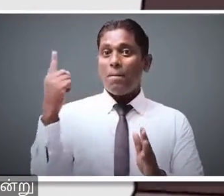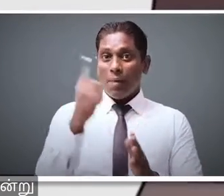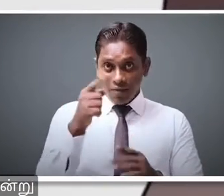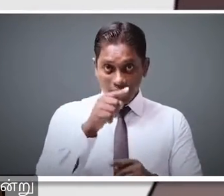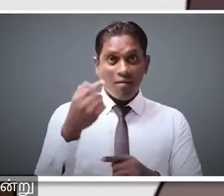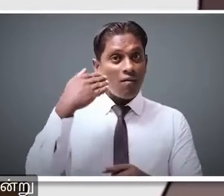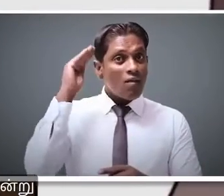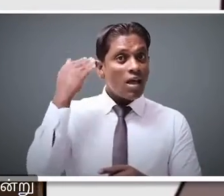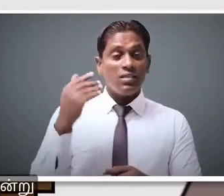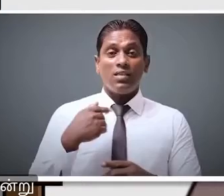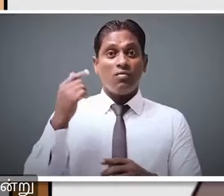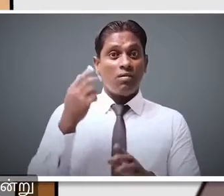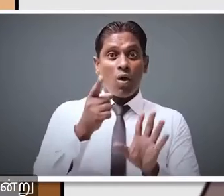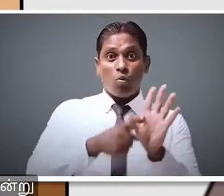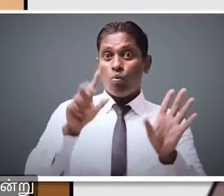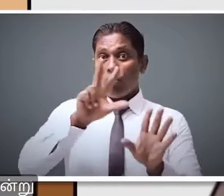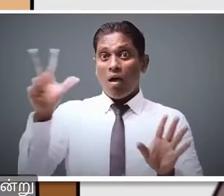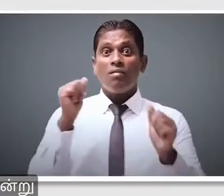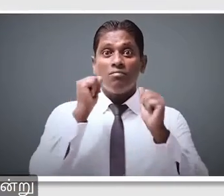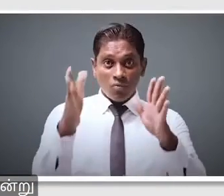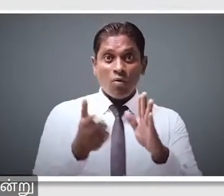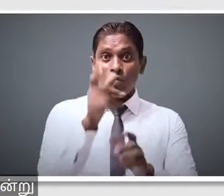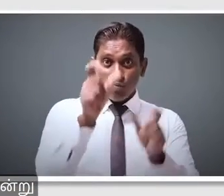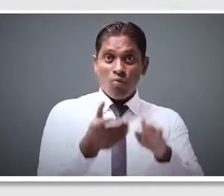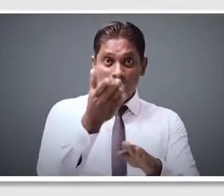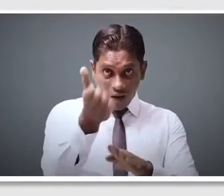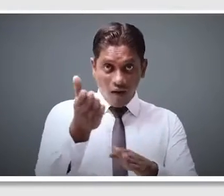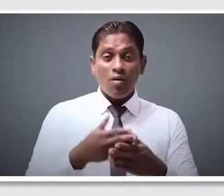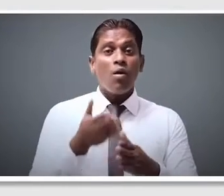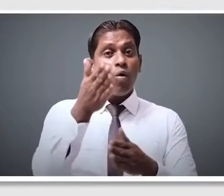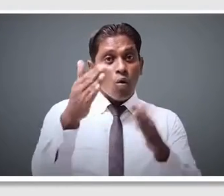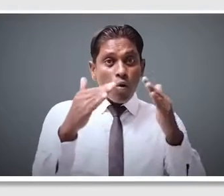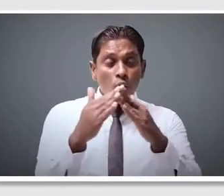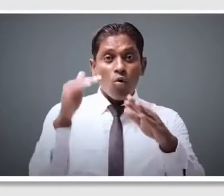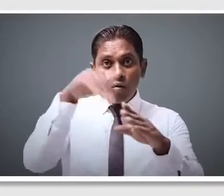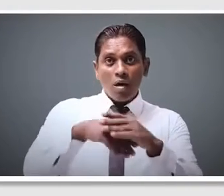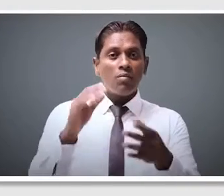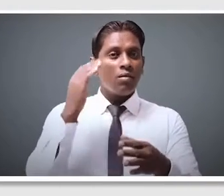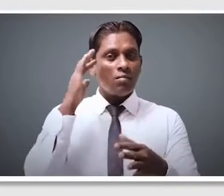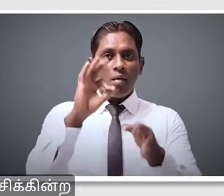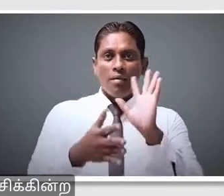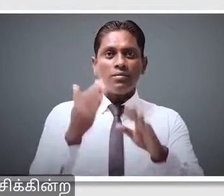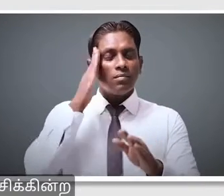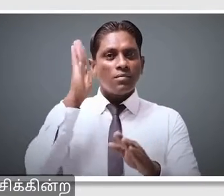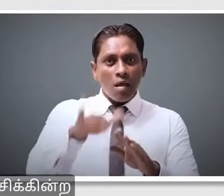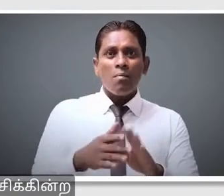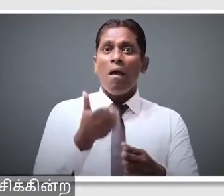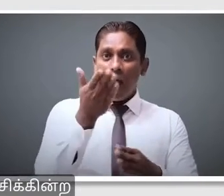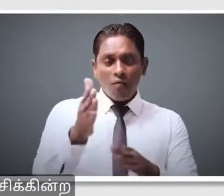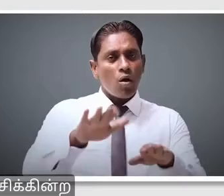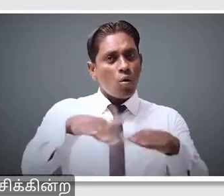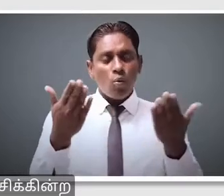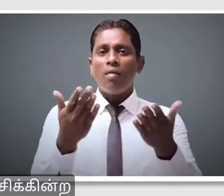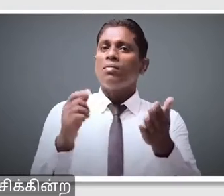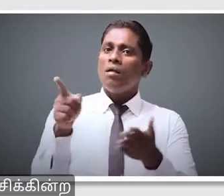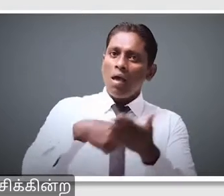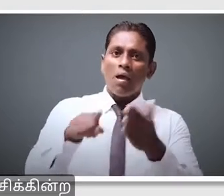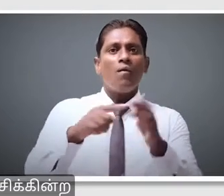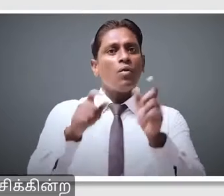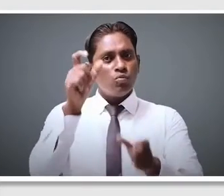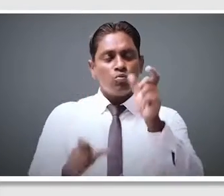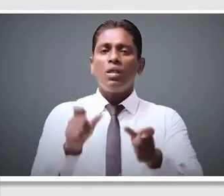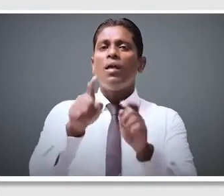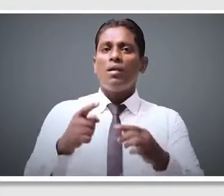2021 ஆண்டு ஆடி மாதம் முதலாம் திகதி அன்று 18 வயது எட்டிய மற்றும் குறிப்பிட்டதொரு முகவரியில் வழக்கமாக